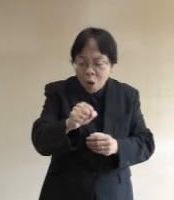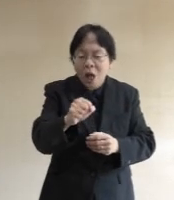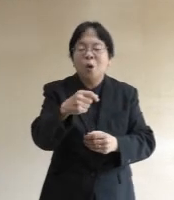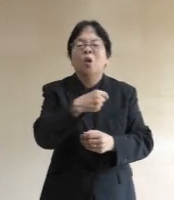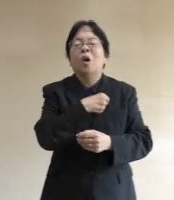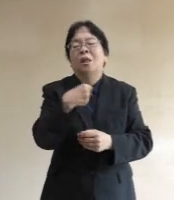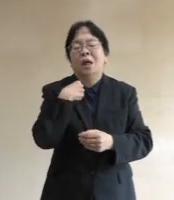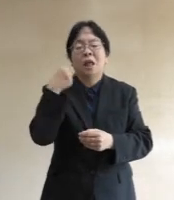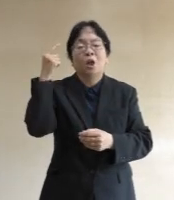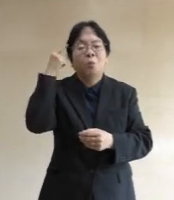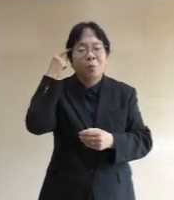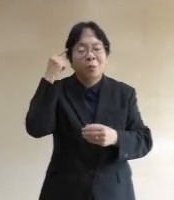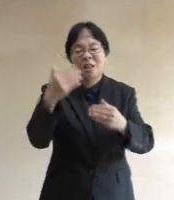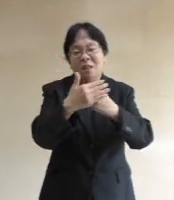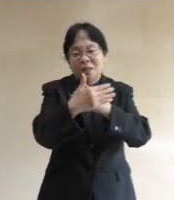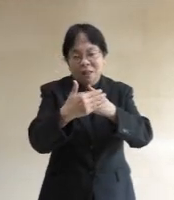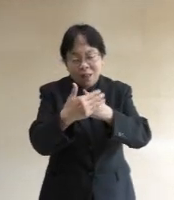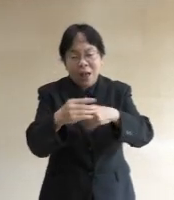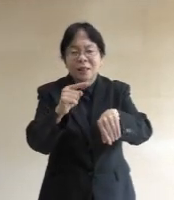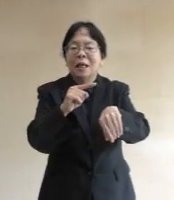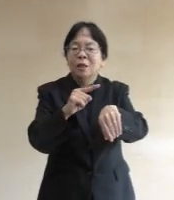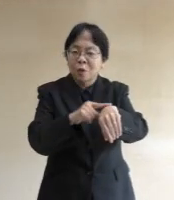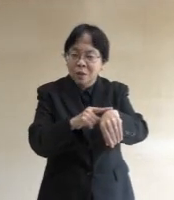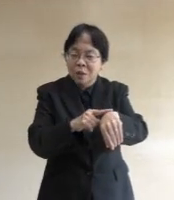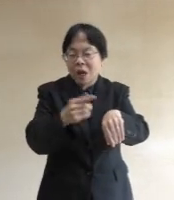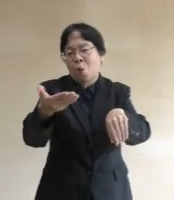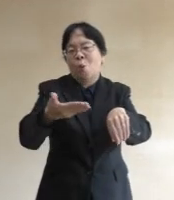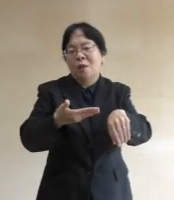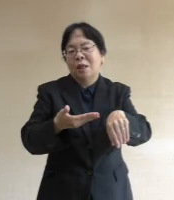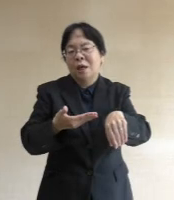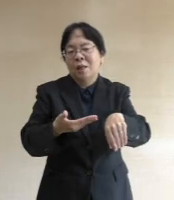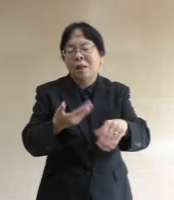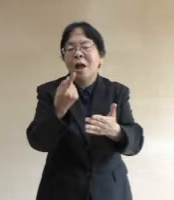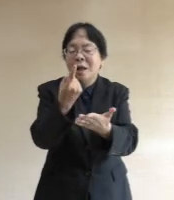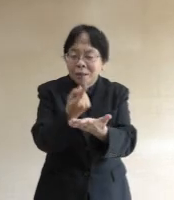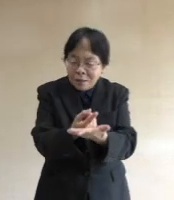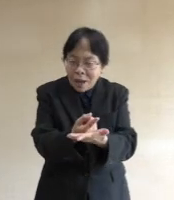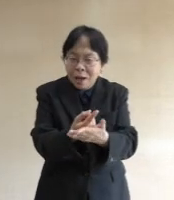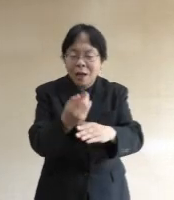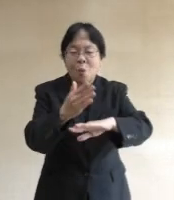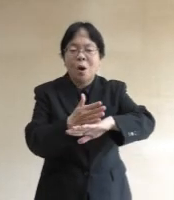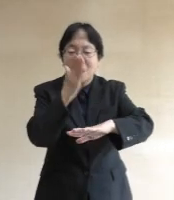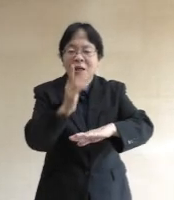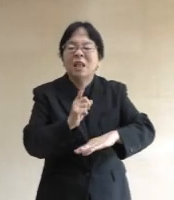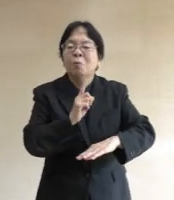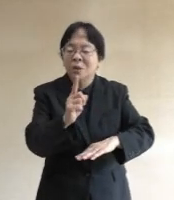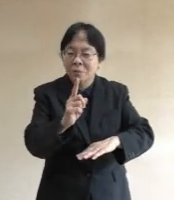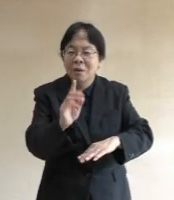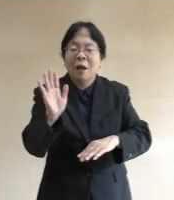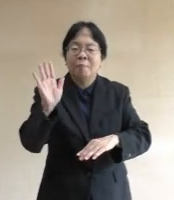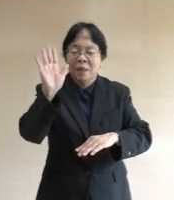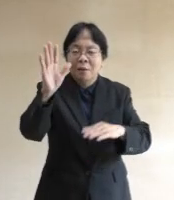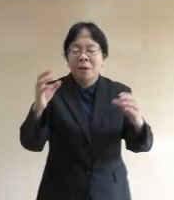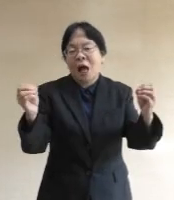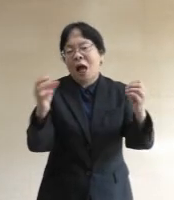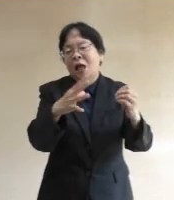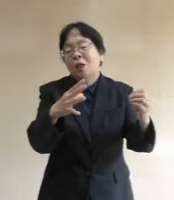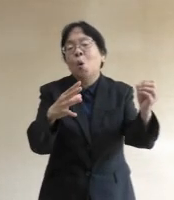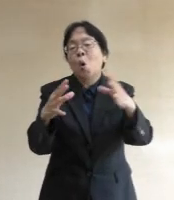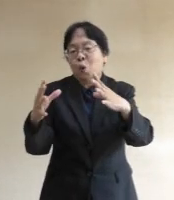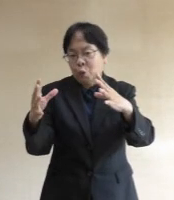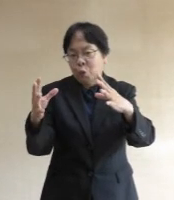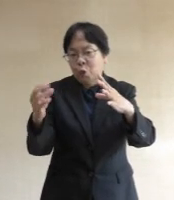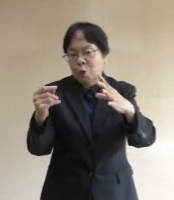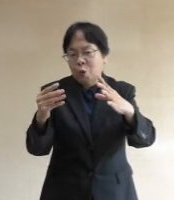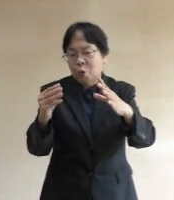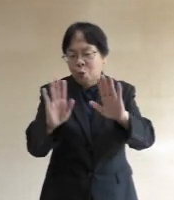。貴重な時間をいただいて、ご参加いただいたことに感謝を申し上げて、またこの未来トークを皮